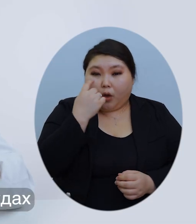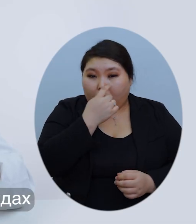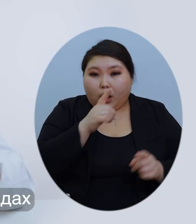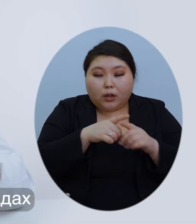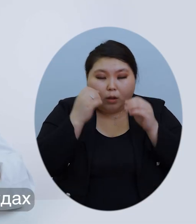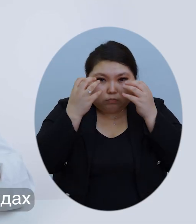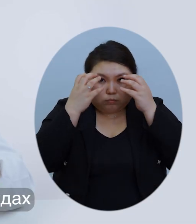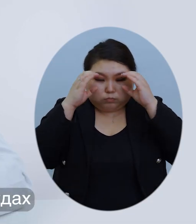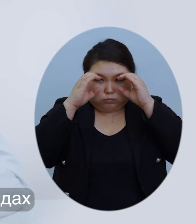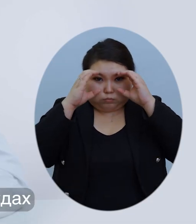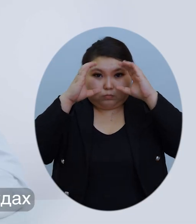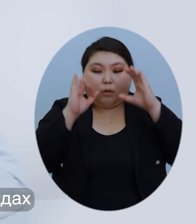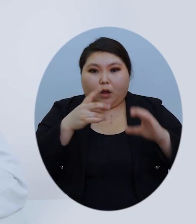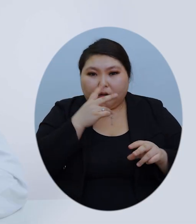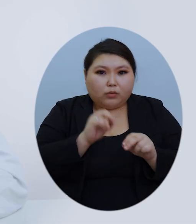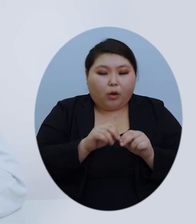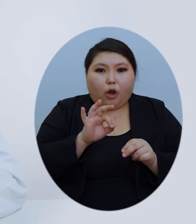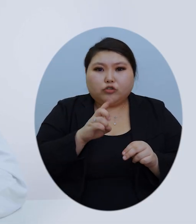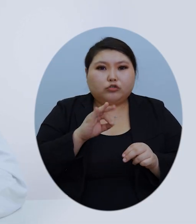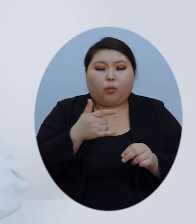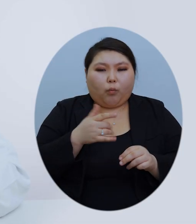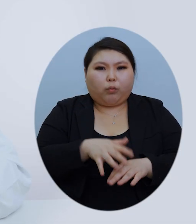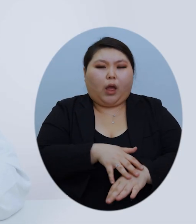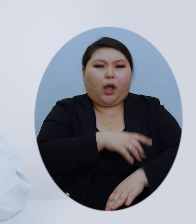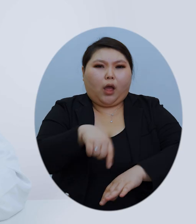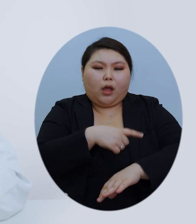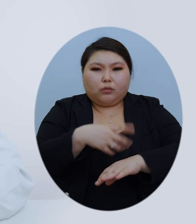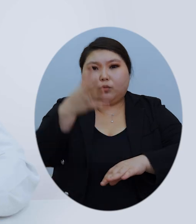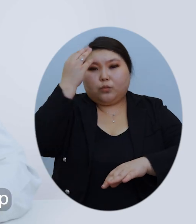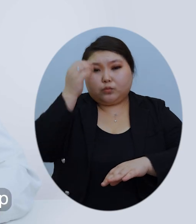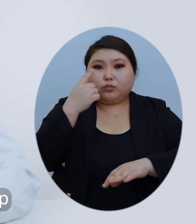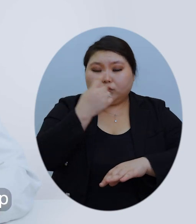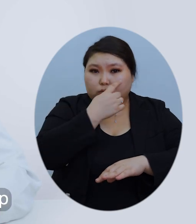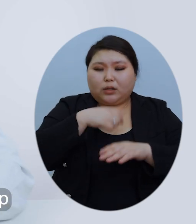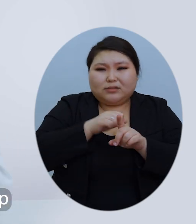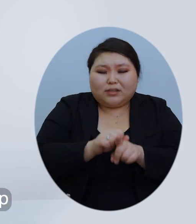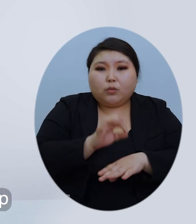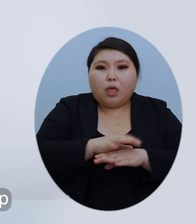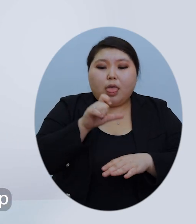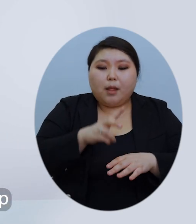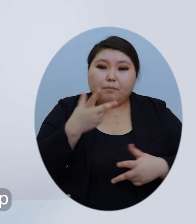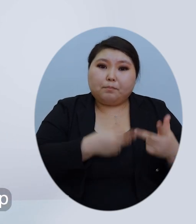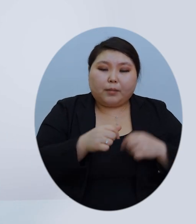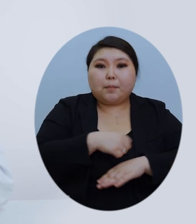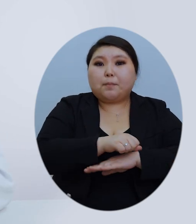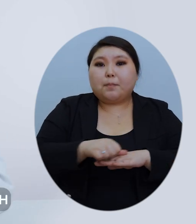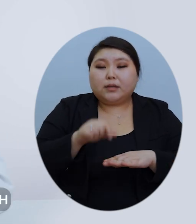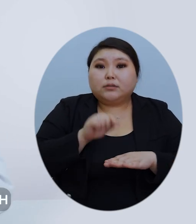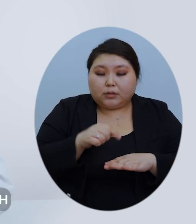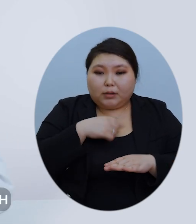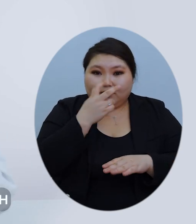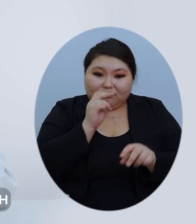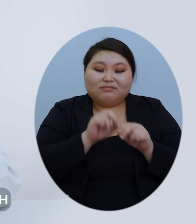зэрэг томрох тохиолдолд онцлогдохгүй удах эрсдэлтэй байдаг. Нүдний даралт өвчин нь эмийн эмчилгээ болон нистаслын эмчилгээгээр